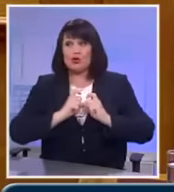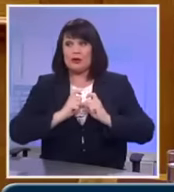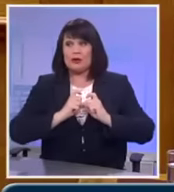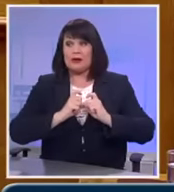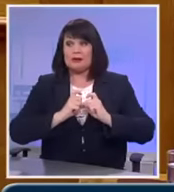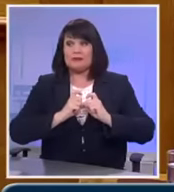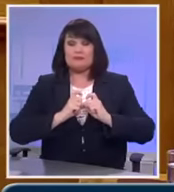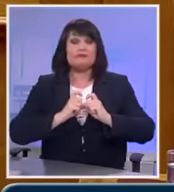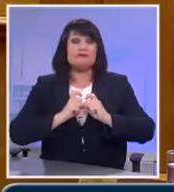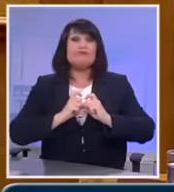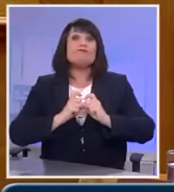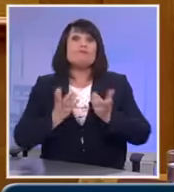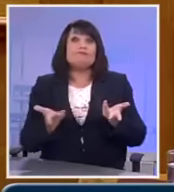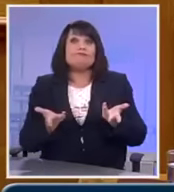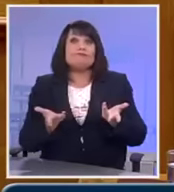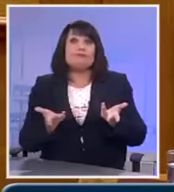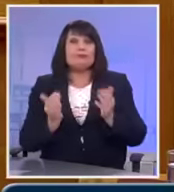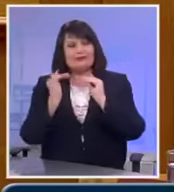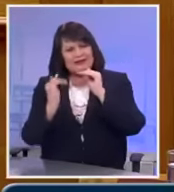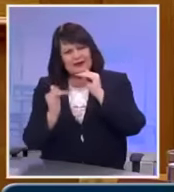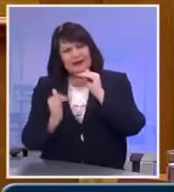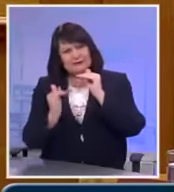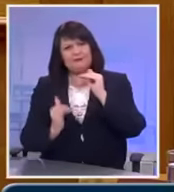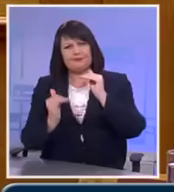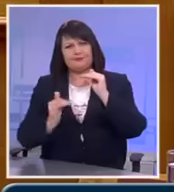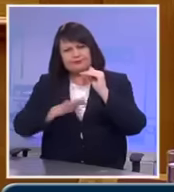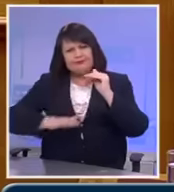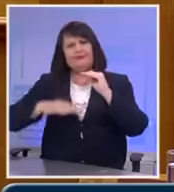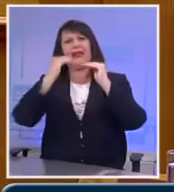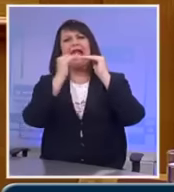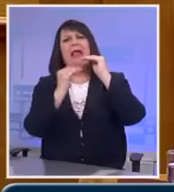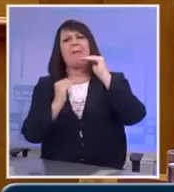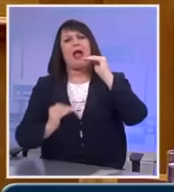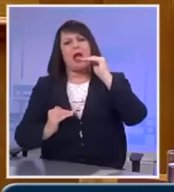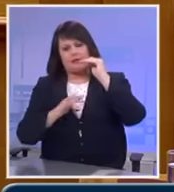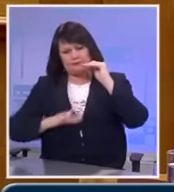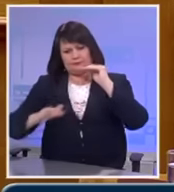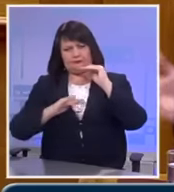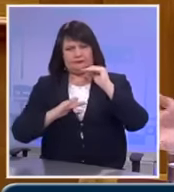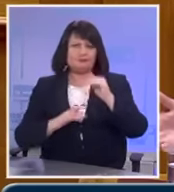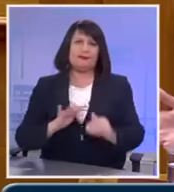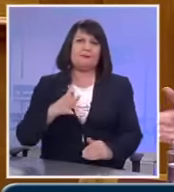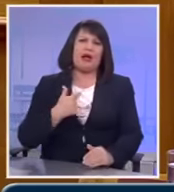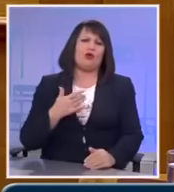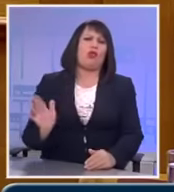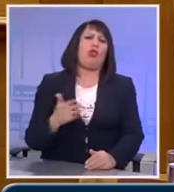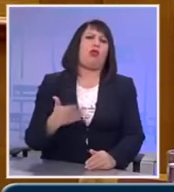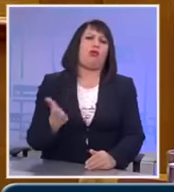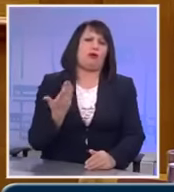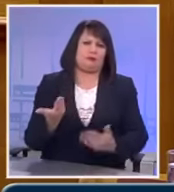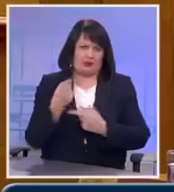υποχρεωτικά κατατάσσεται στην κατώτατη στη χαμηλότερη κλίμακα προφανώς για νανα